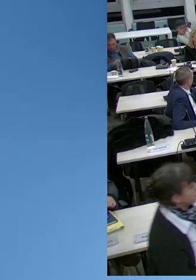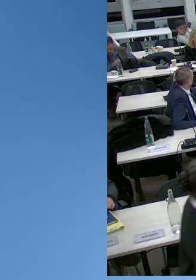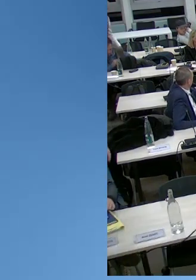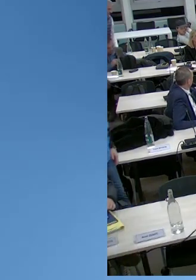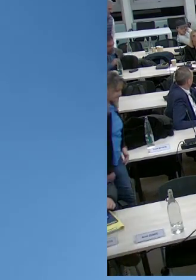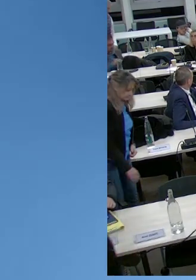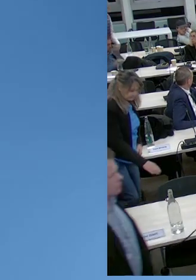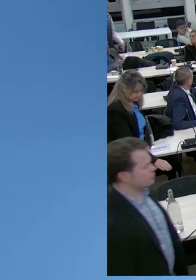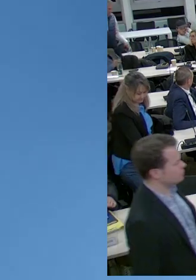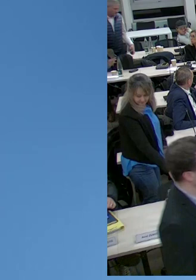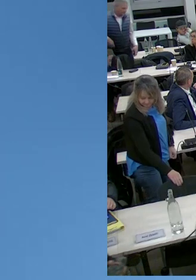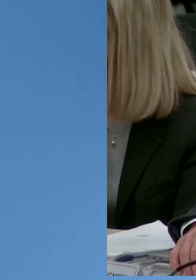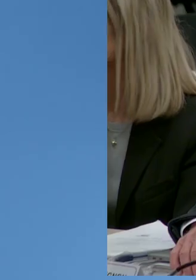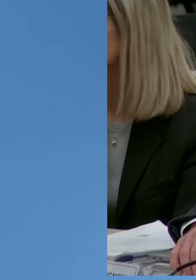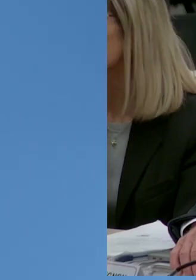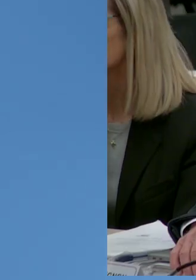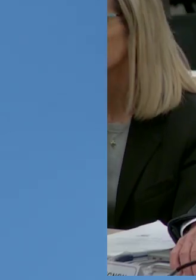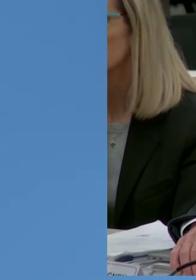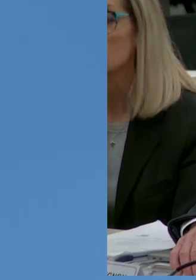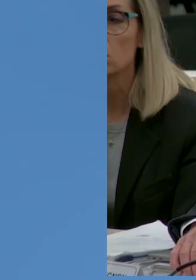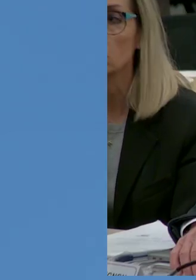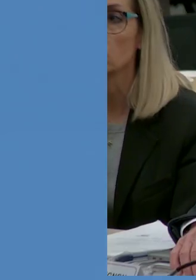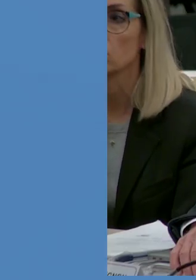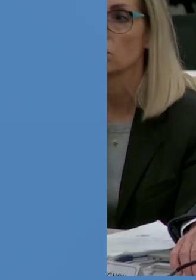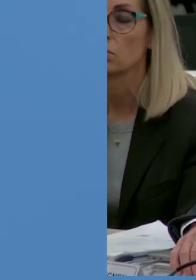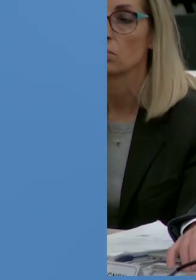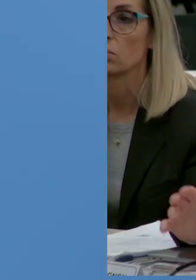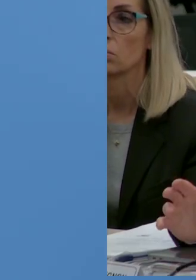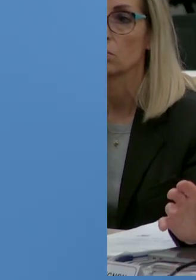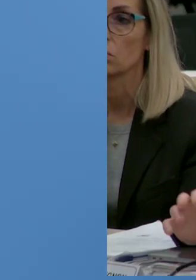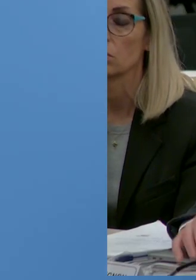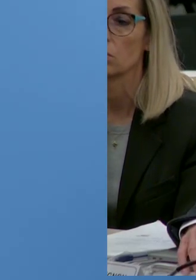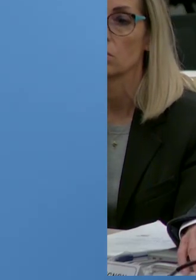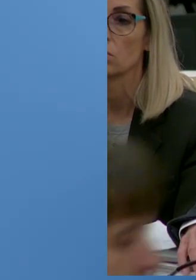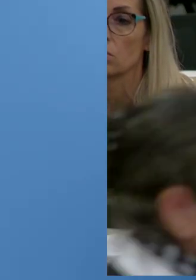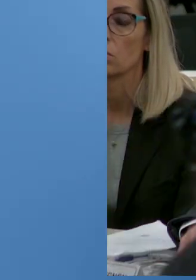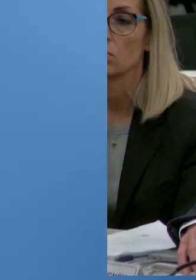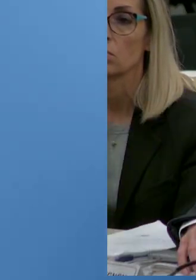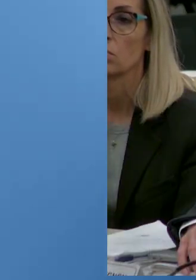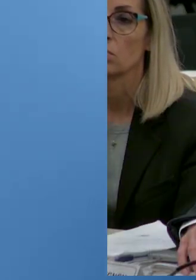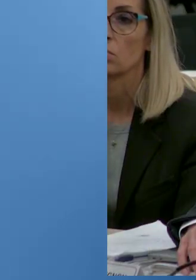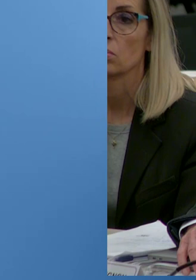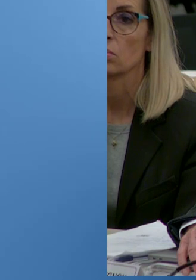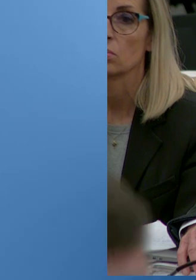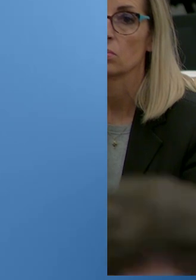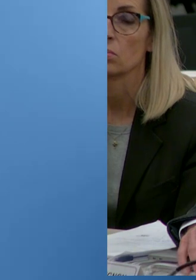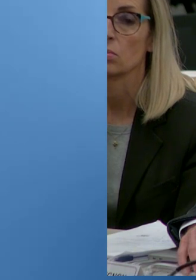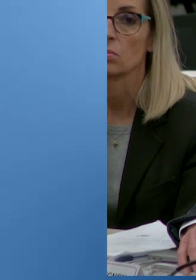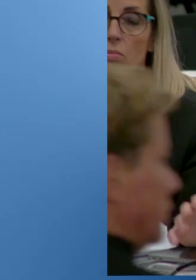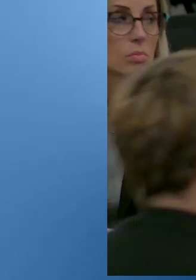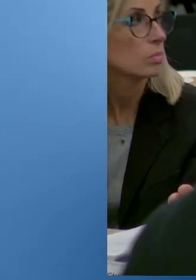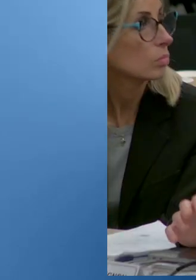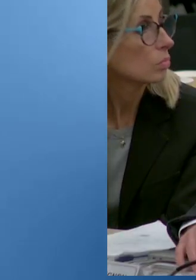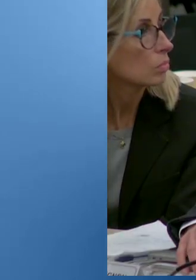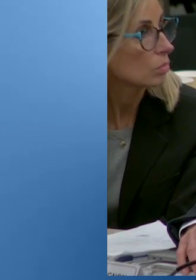e été possible du fait de sa présence et de la suspension de séance que que vous-même où un élu responsable discute en